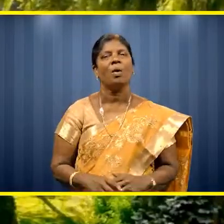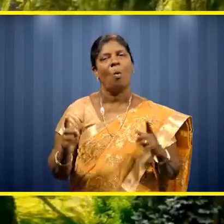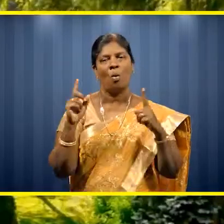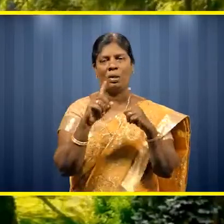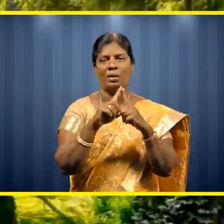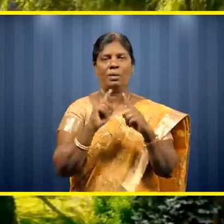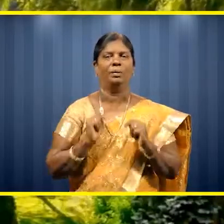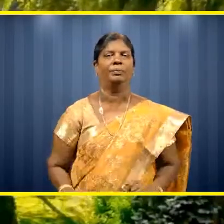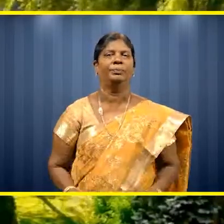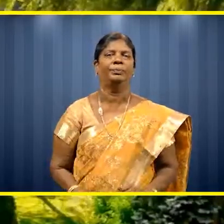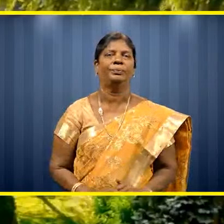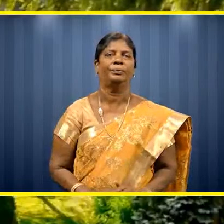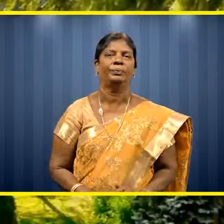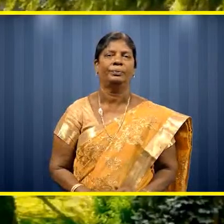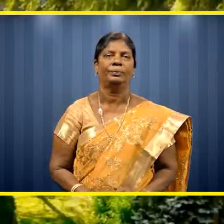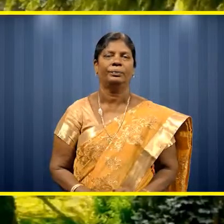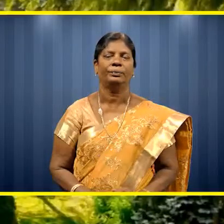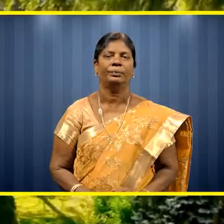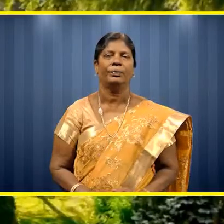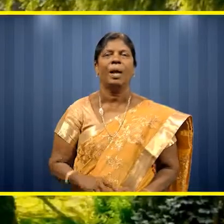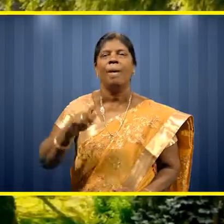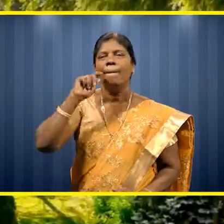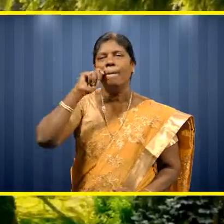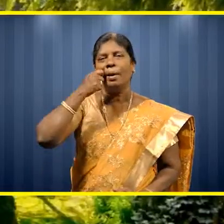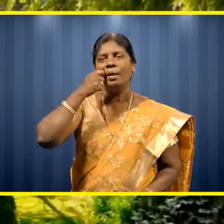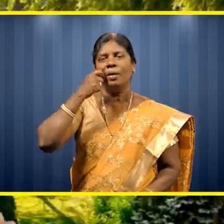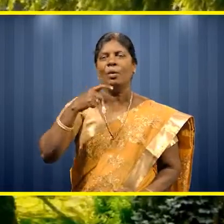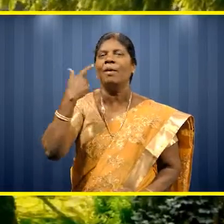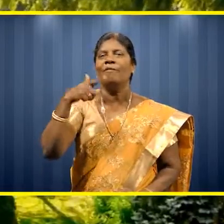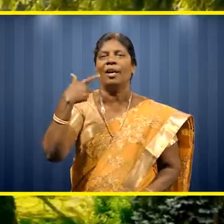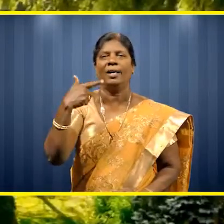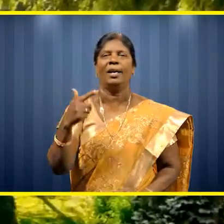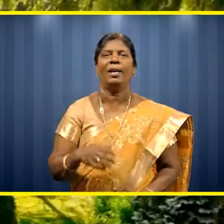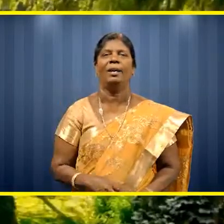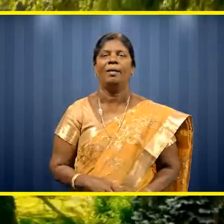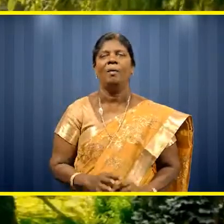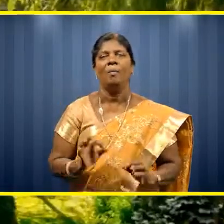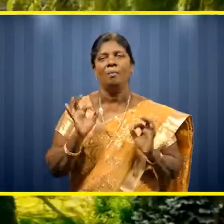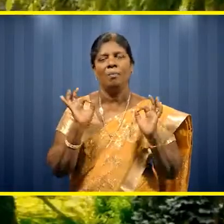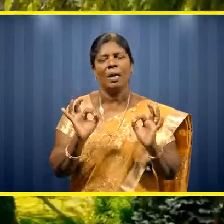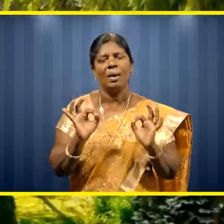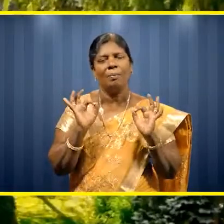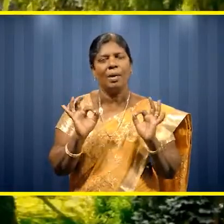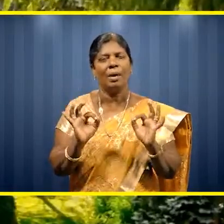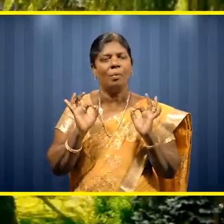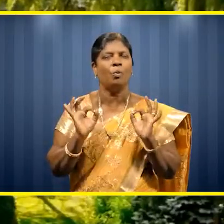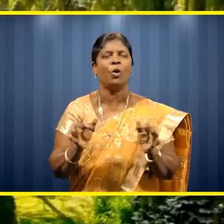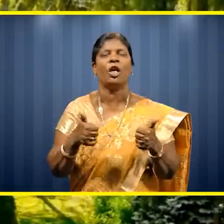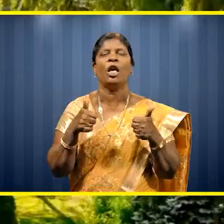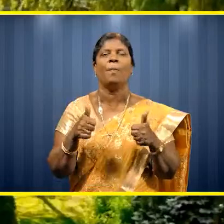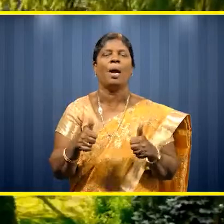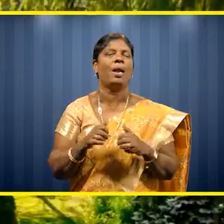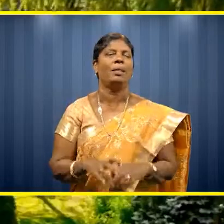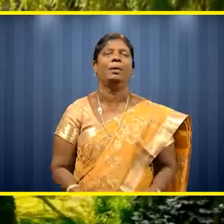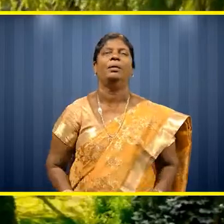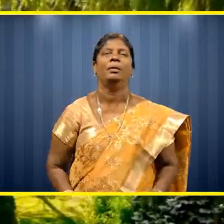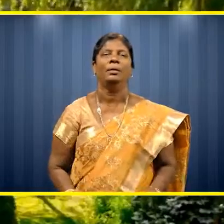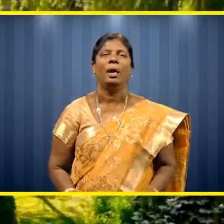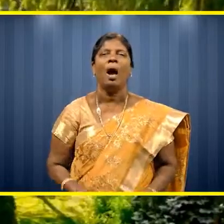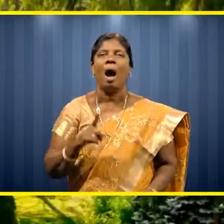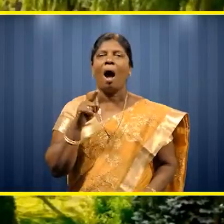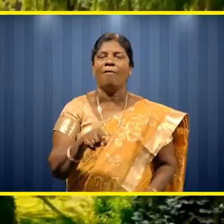ஒன்று, மனிதனுடைய வாழ்க்கையில் மிக மிக மிக